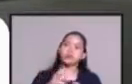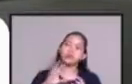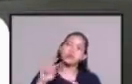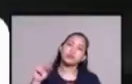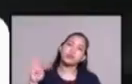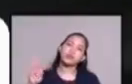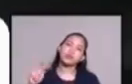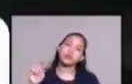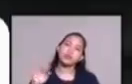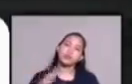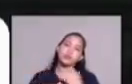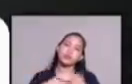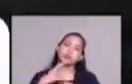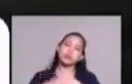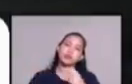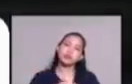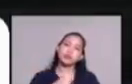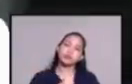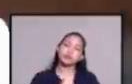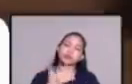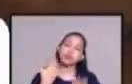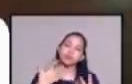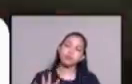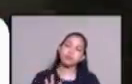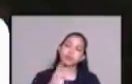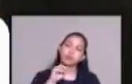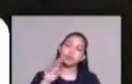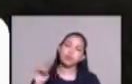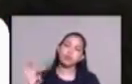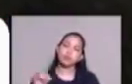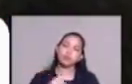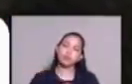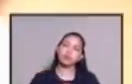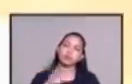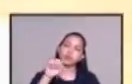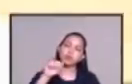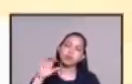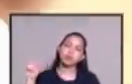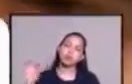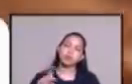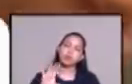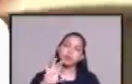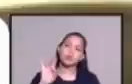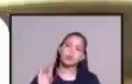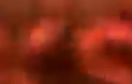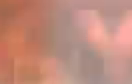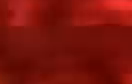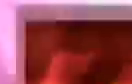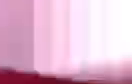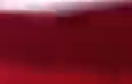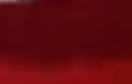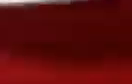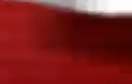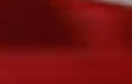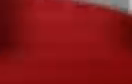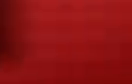sa ikalawang sunod na taon matapos ang MVP season niya sa UAAP Season 81.